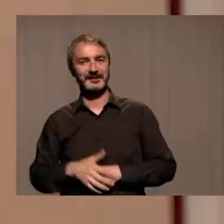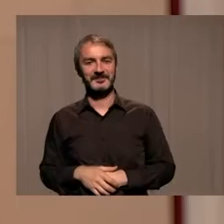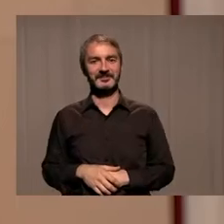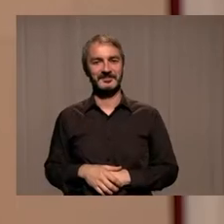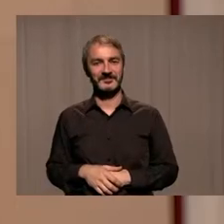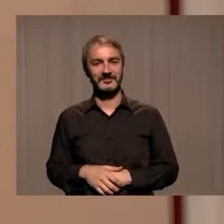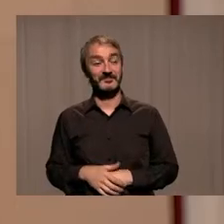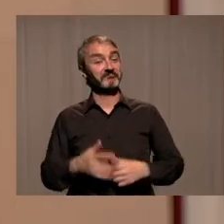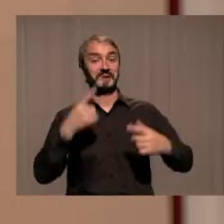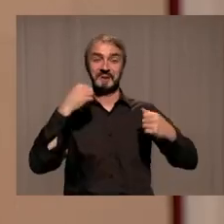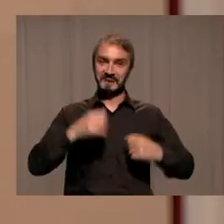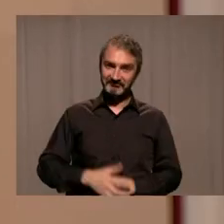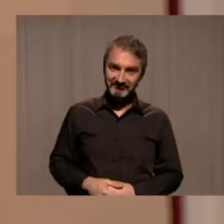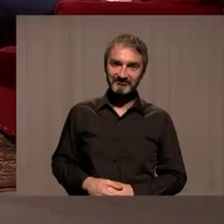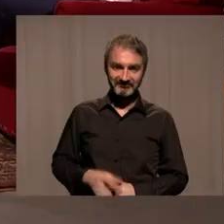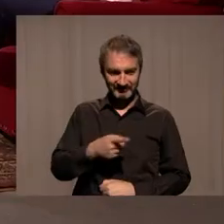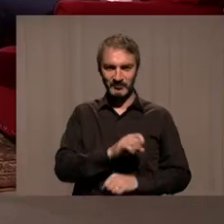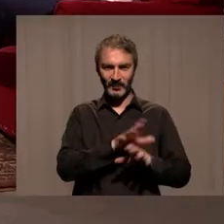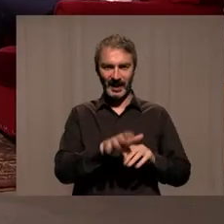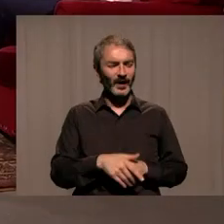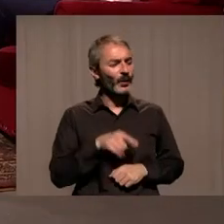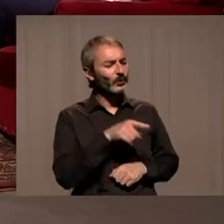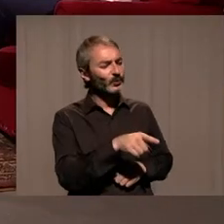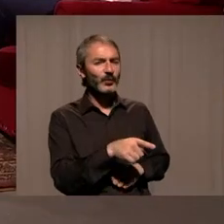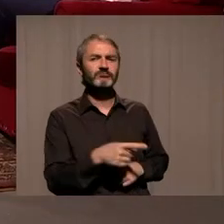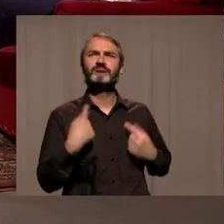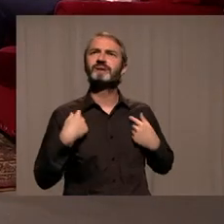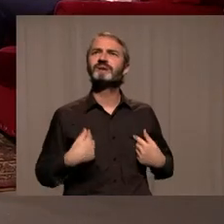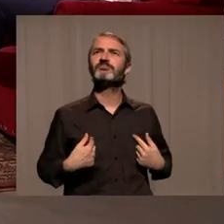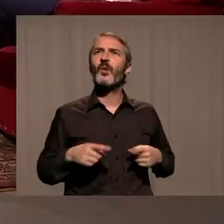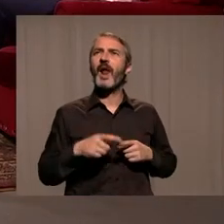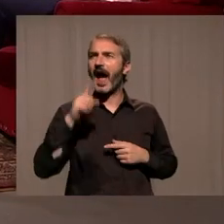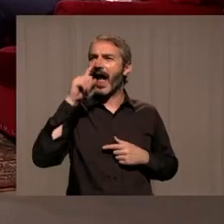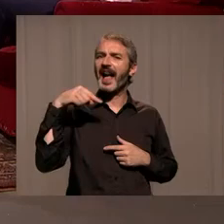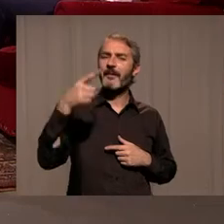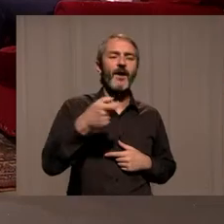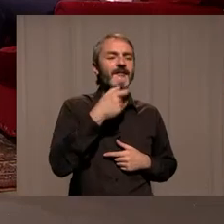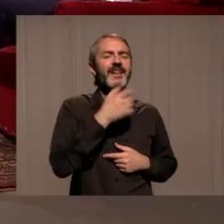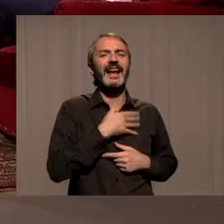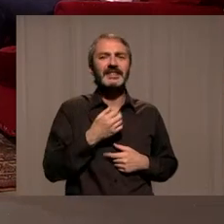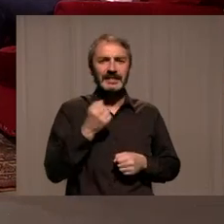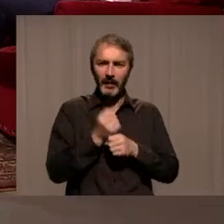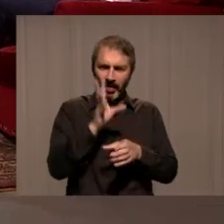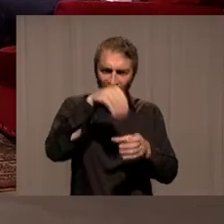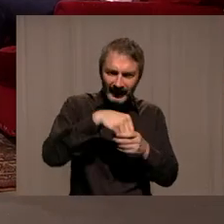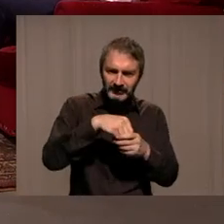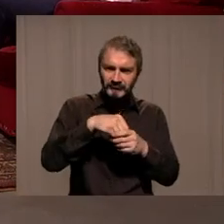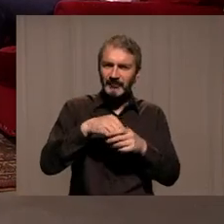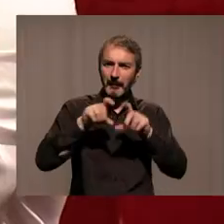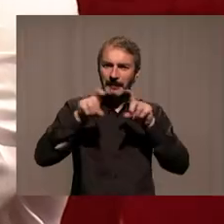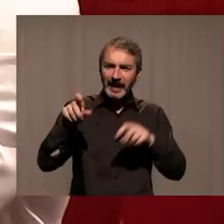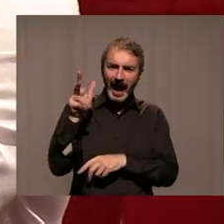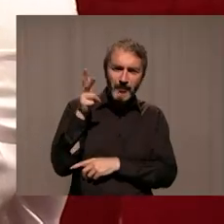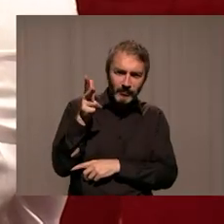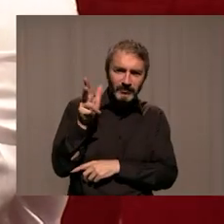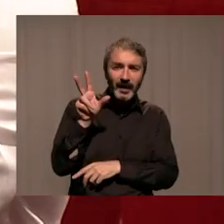tenia clar el teu company, eh? Com t'hi veus tu d'aquí un any? O què t'agradaria? On t'agradaria acabar? Amb bufet? Advocats? Sí, de fet, el tinc